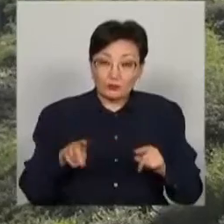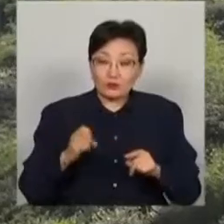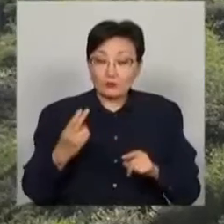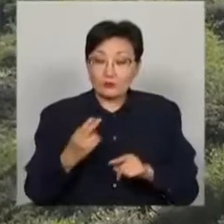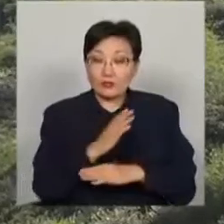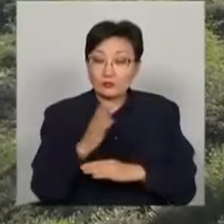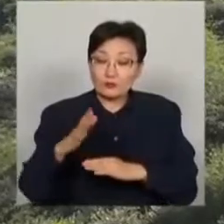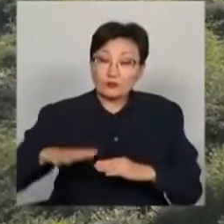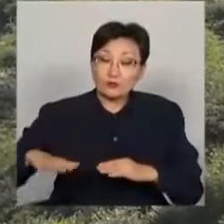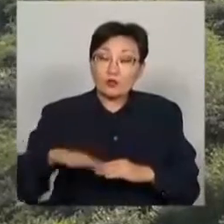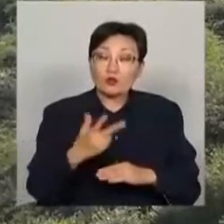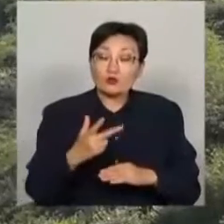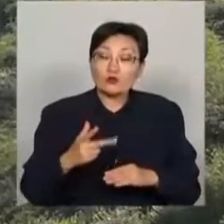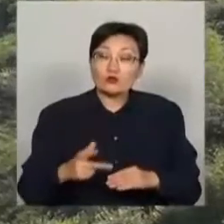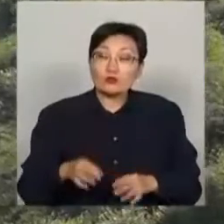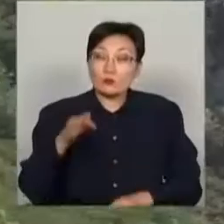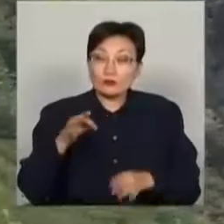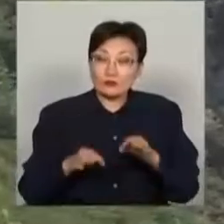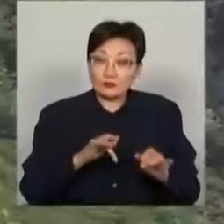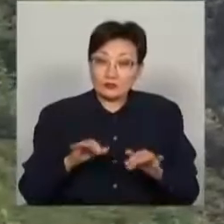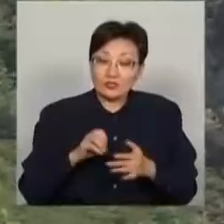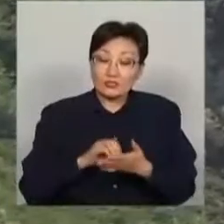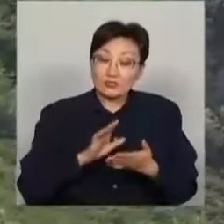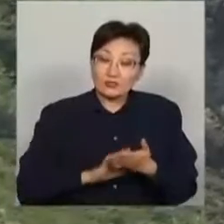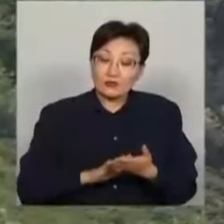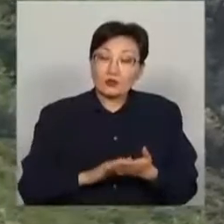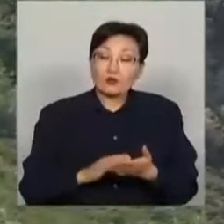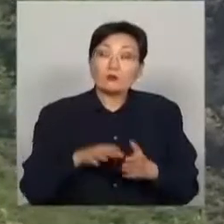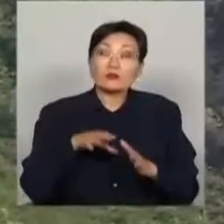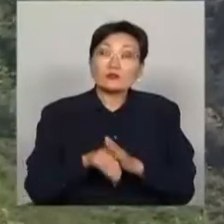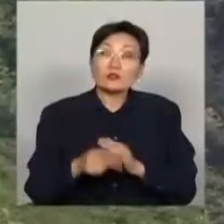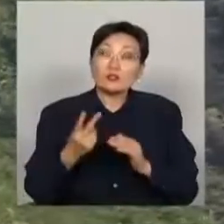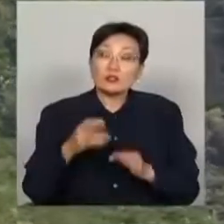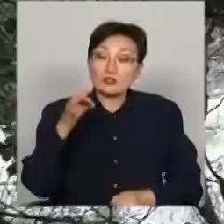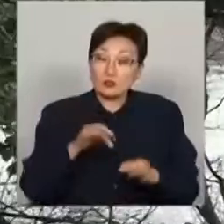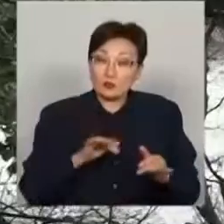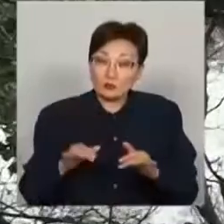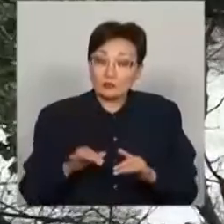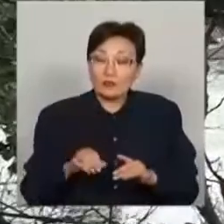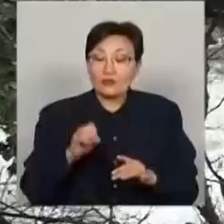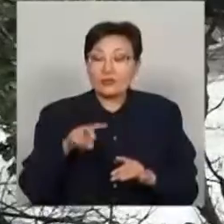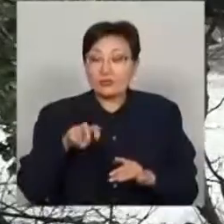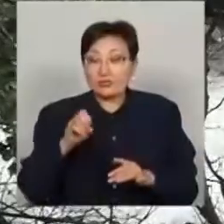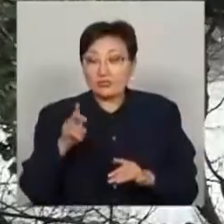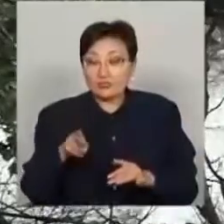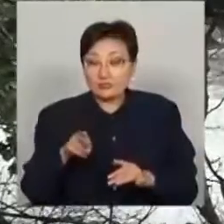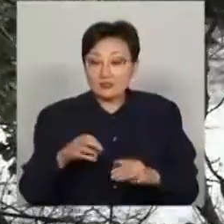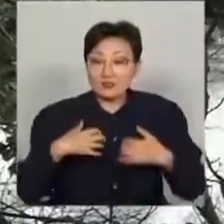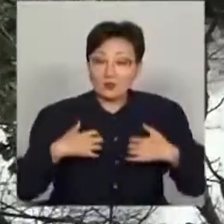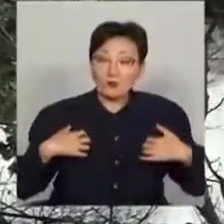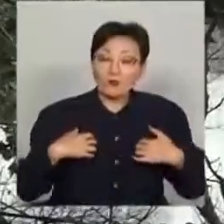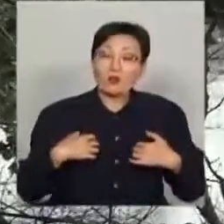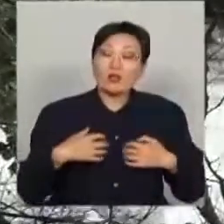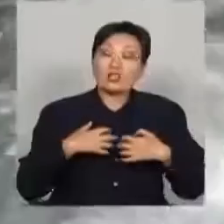парк аумағында үш қылмыстық іс тіркелді. Оның жаңағы екеуі елікті және